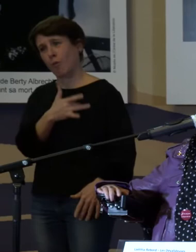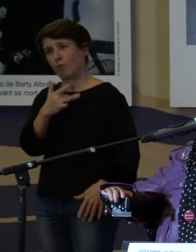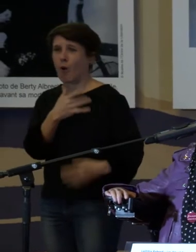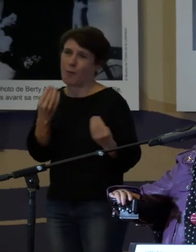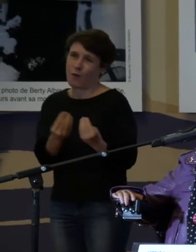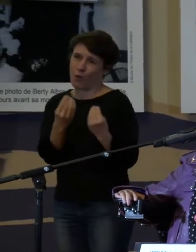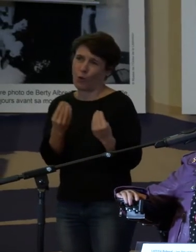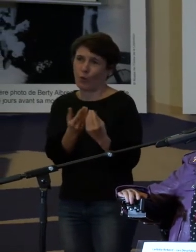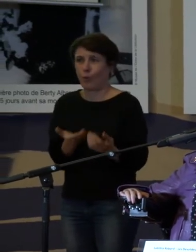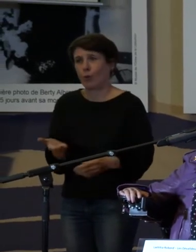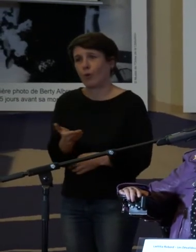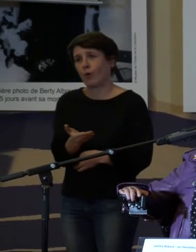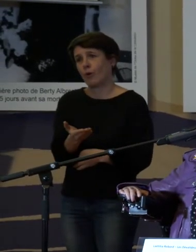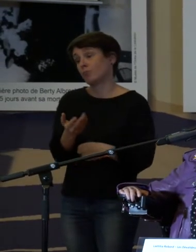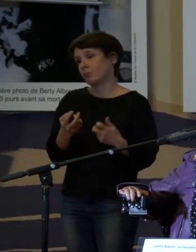hein.